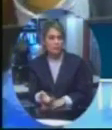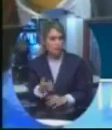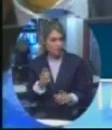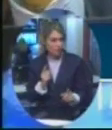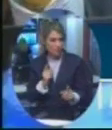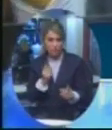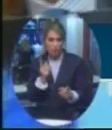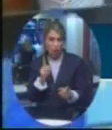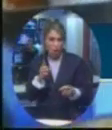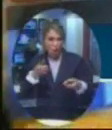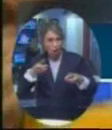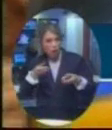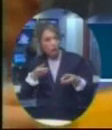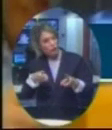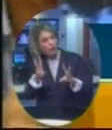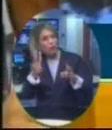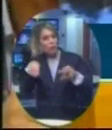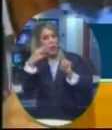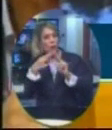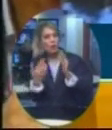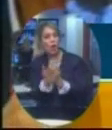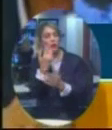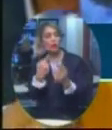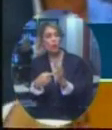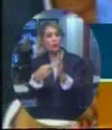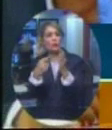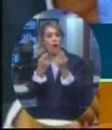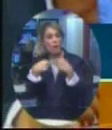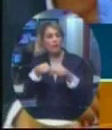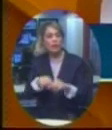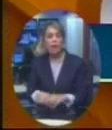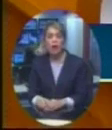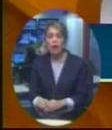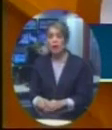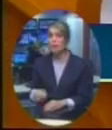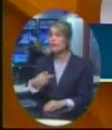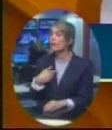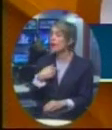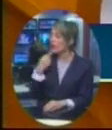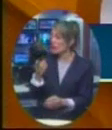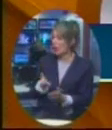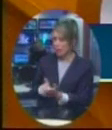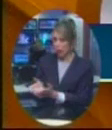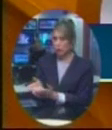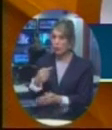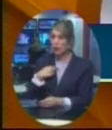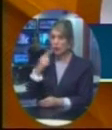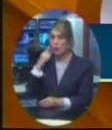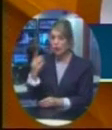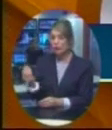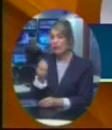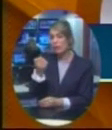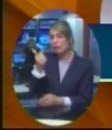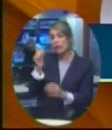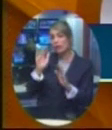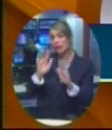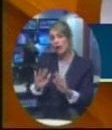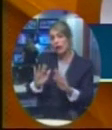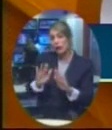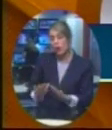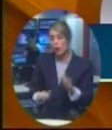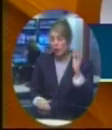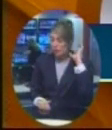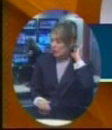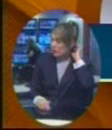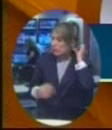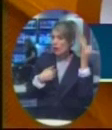שהוצגה בוועידה ועוד עם החברות שראינו. אני חושב שהדברים, אני אגיד לך בכנות עוד אלה, אני חושב שהדברים קצת נרגעו, אני חושב שהפרופורציות